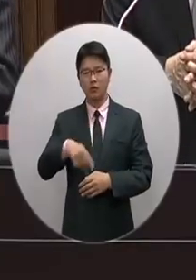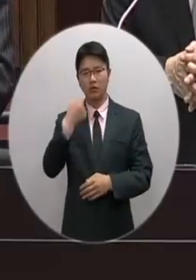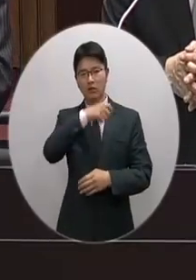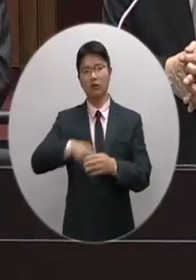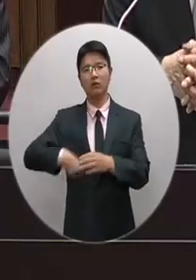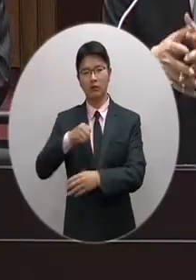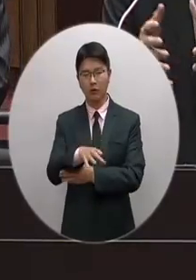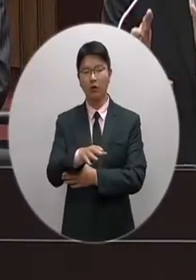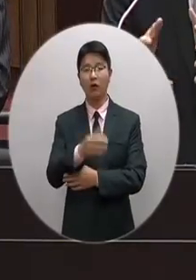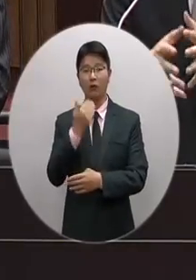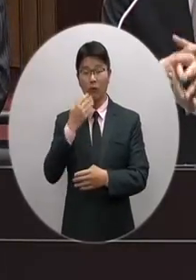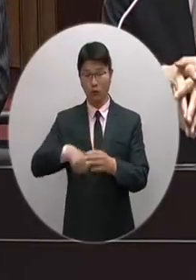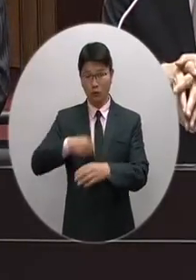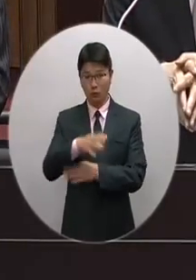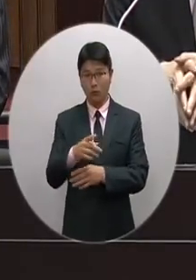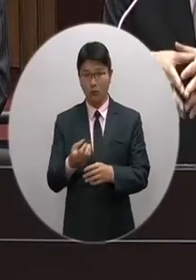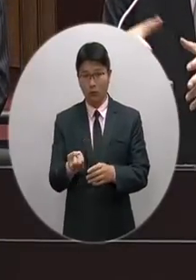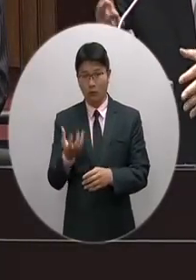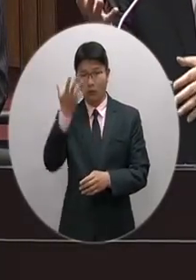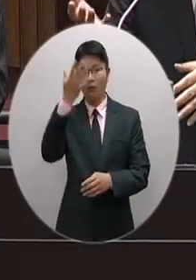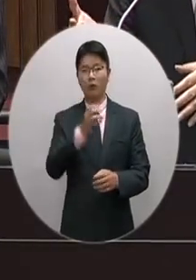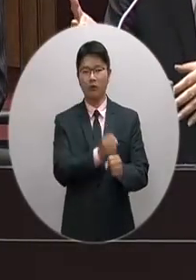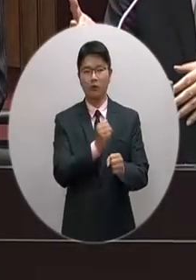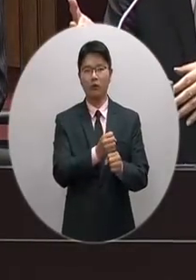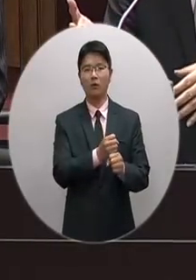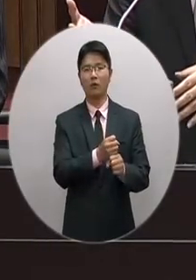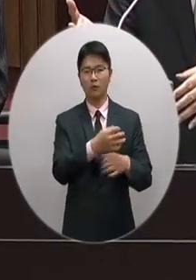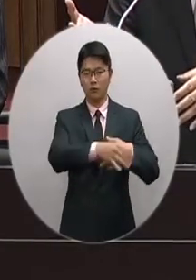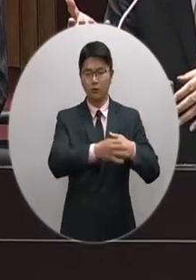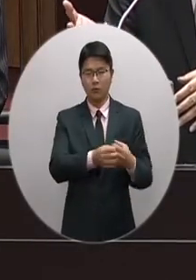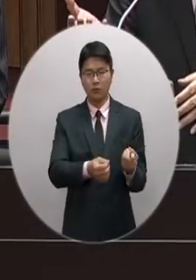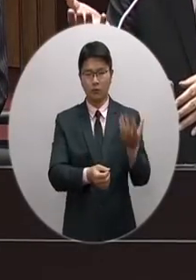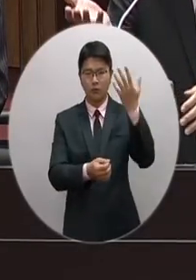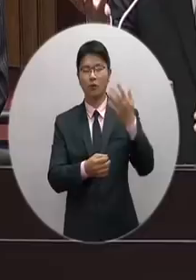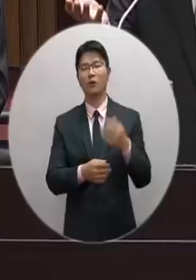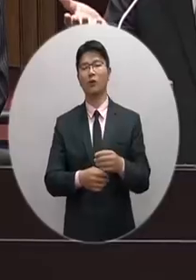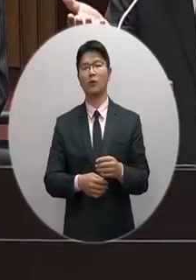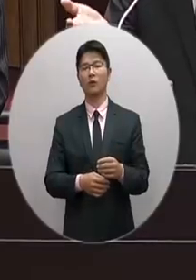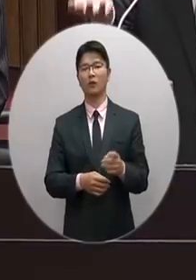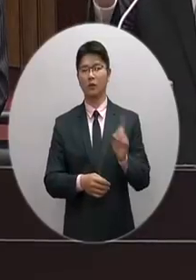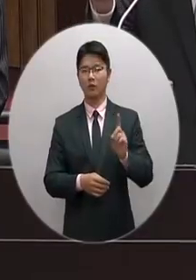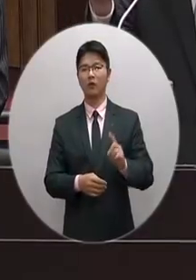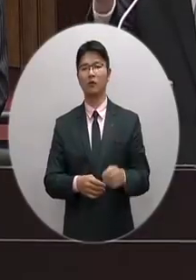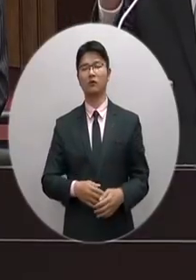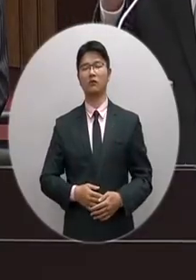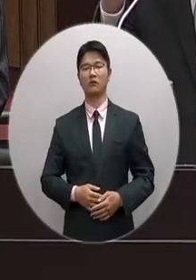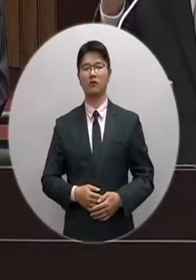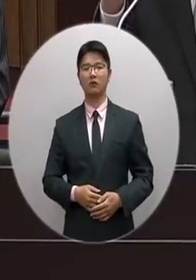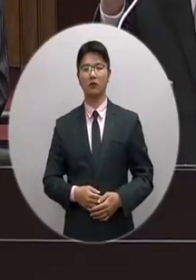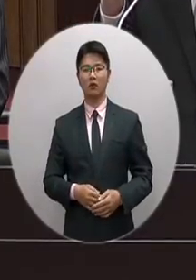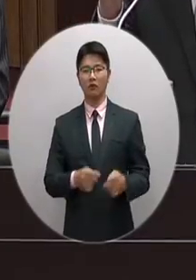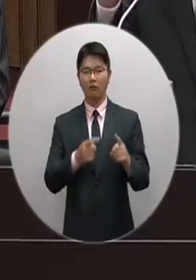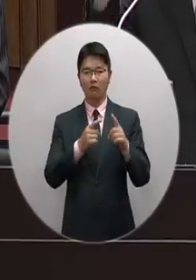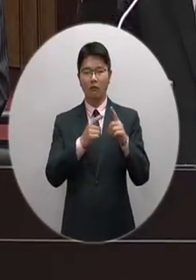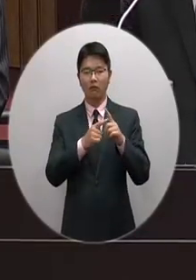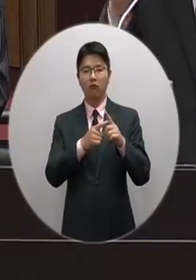资的机会增加，工作机会增加，那你人力的这个需求会增加，那当然自然而然薪资